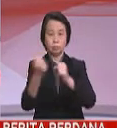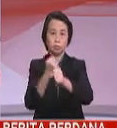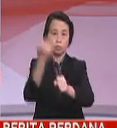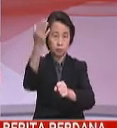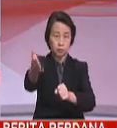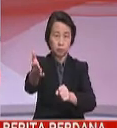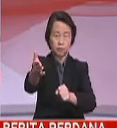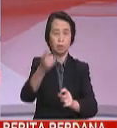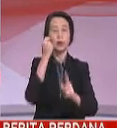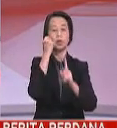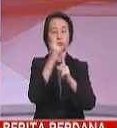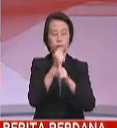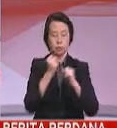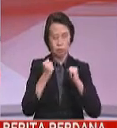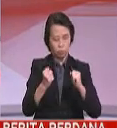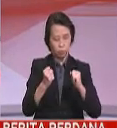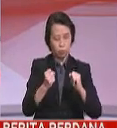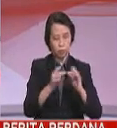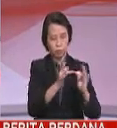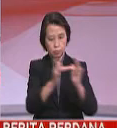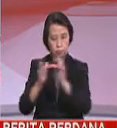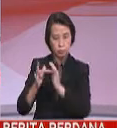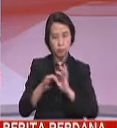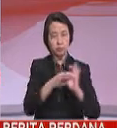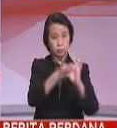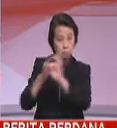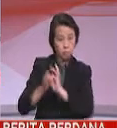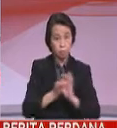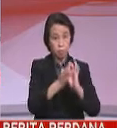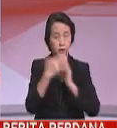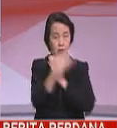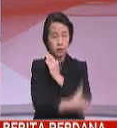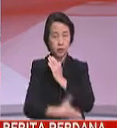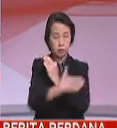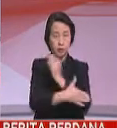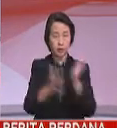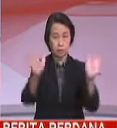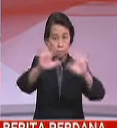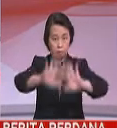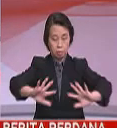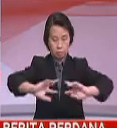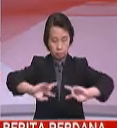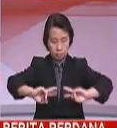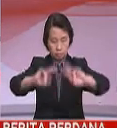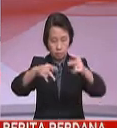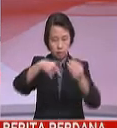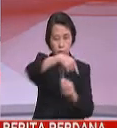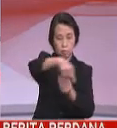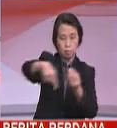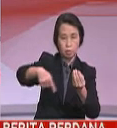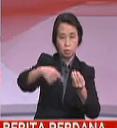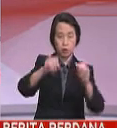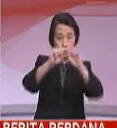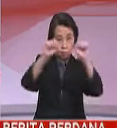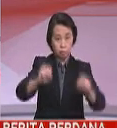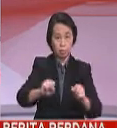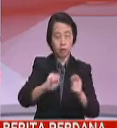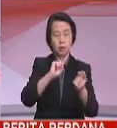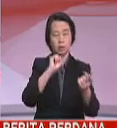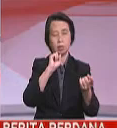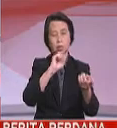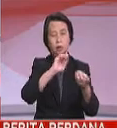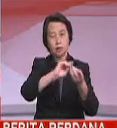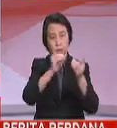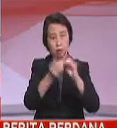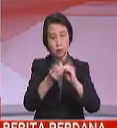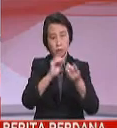hadapan. Tujuannya memantapkan jalinan kerjasama antara negara ASEAN ke arah pembangunan ekosistem digital sebagai tunjang